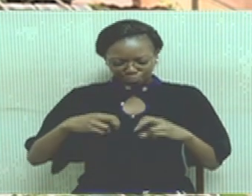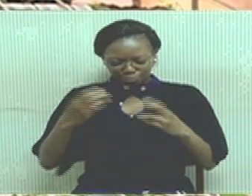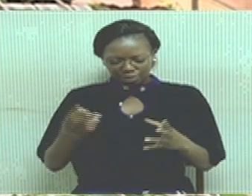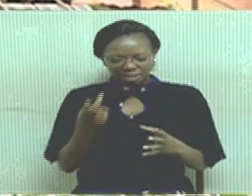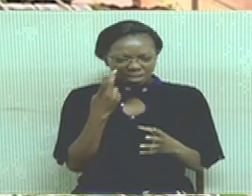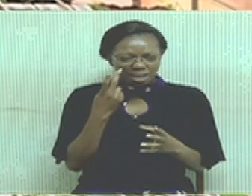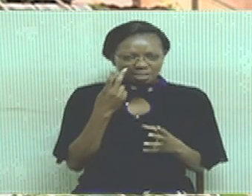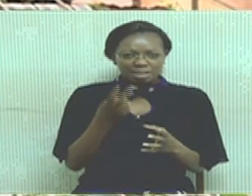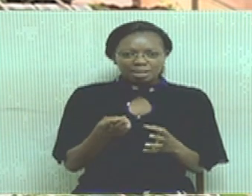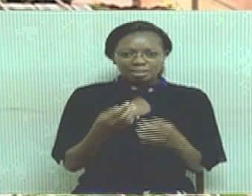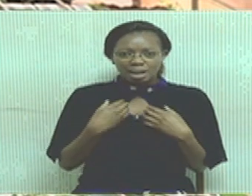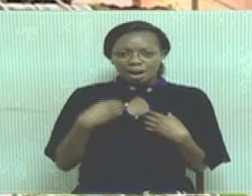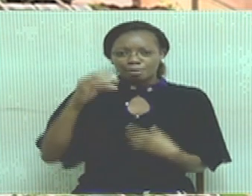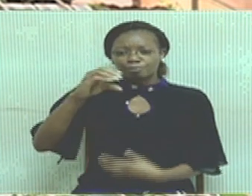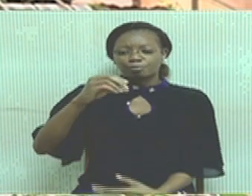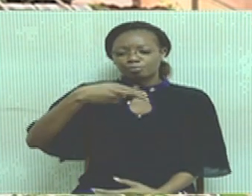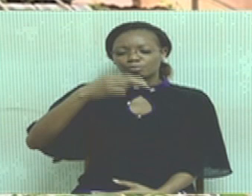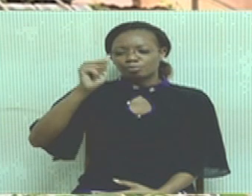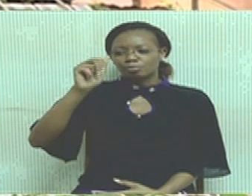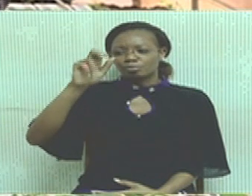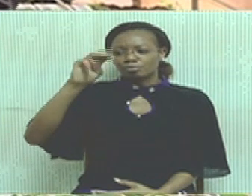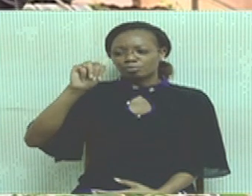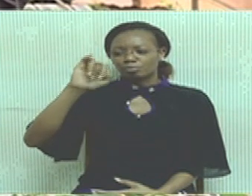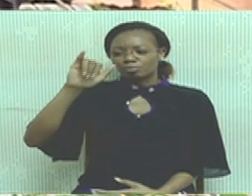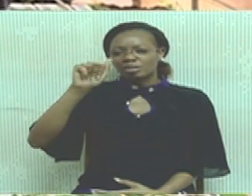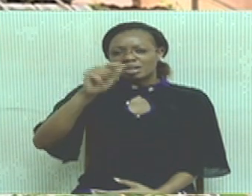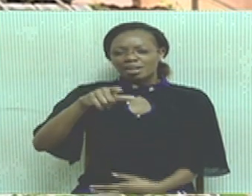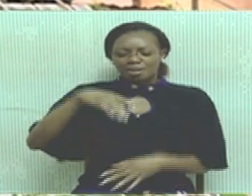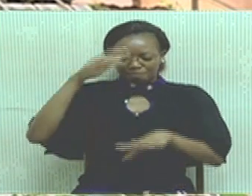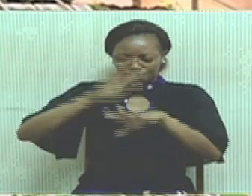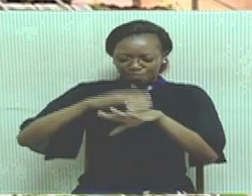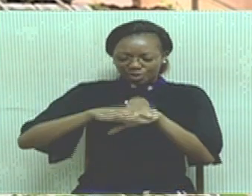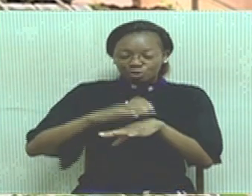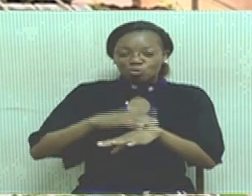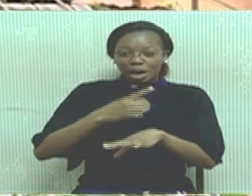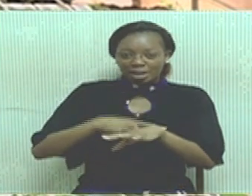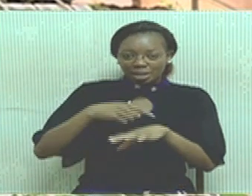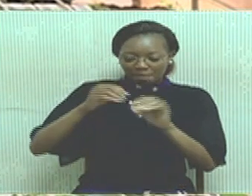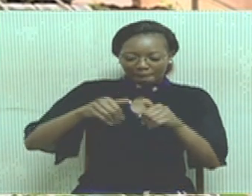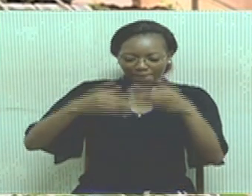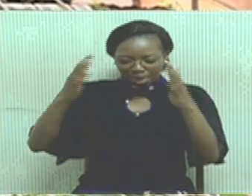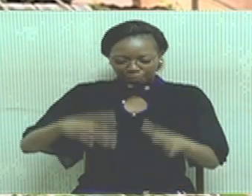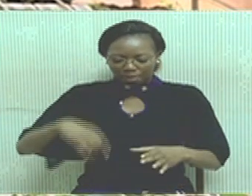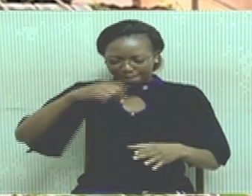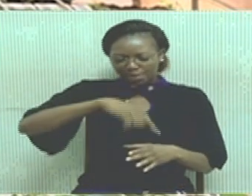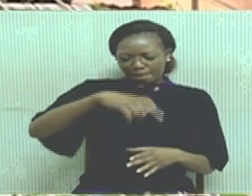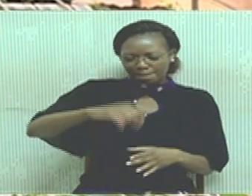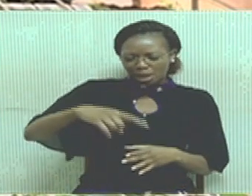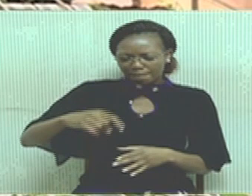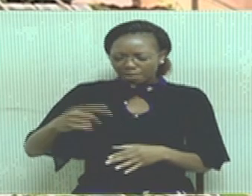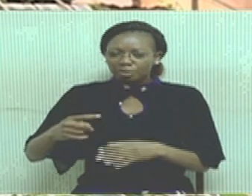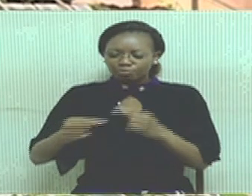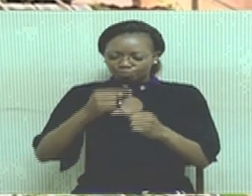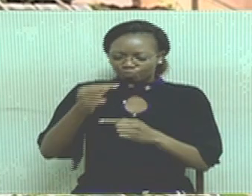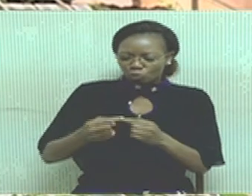aina Chandler ni mzuri kwa sababu mazao yake ni mazuri pia, na pia wakati mkulima anaweza vuna kwa